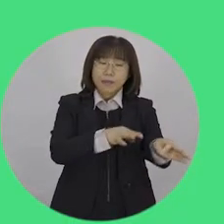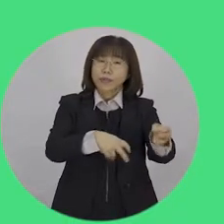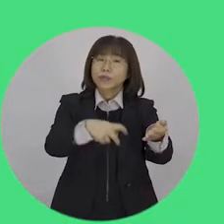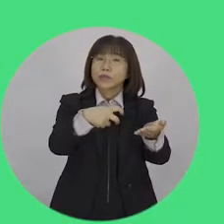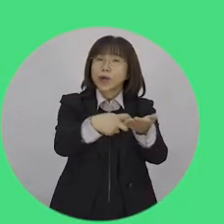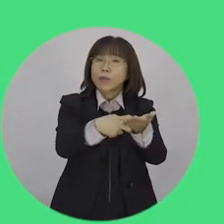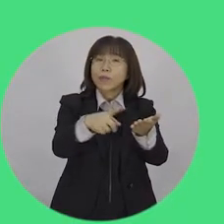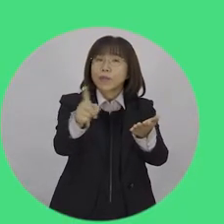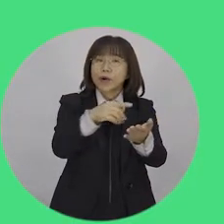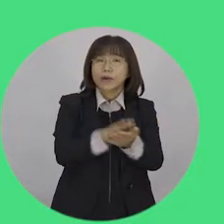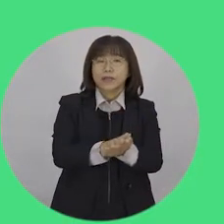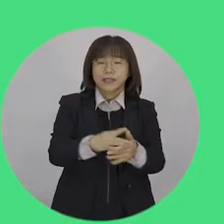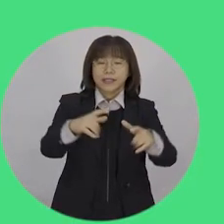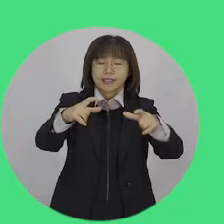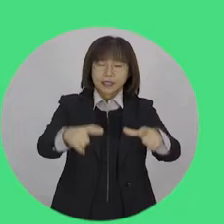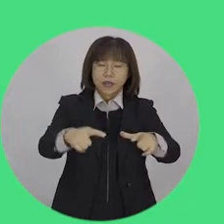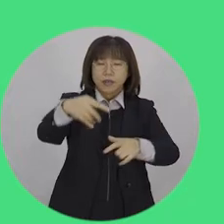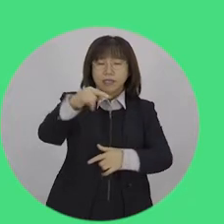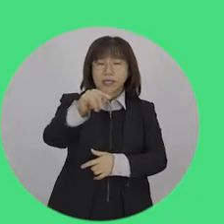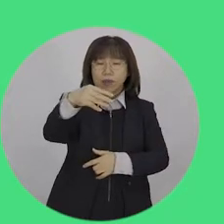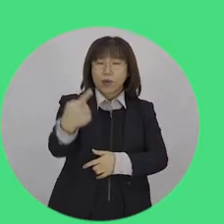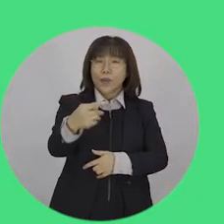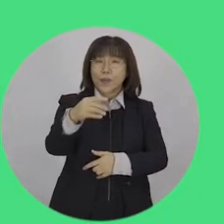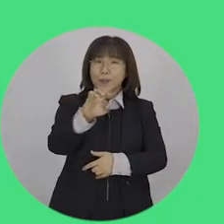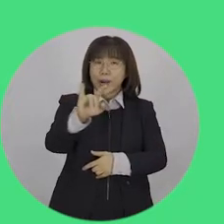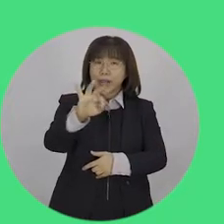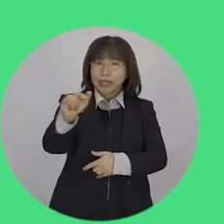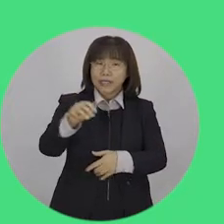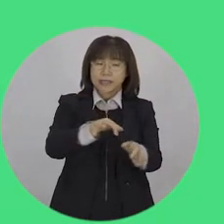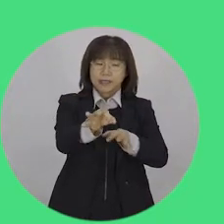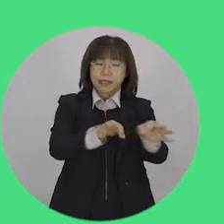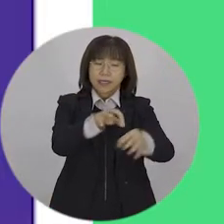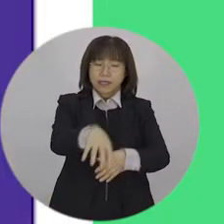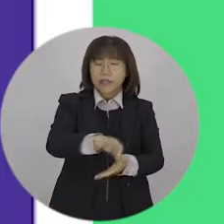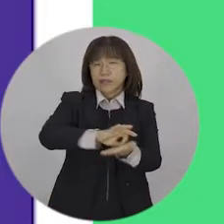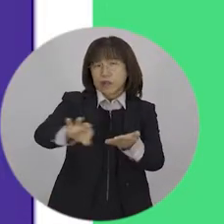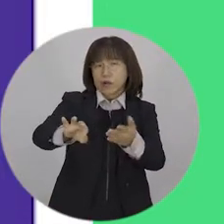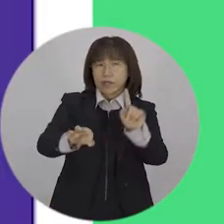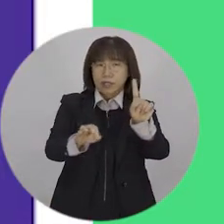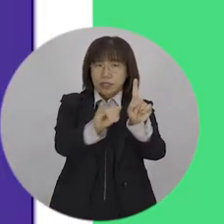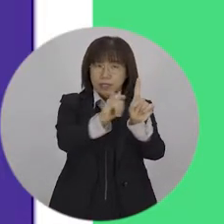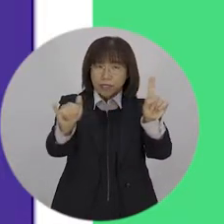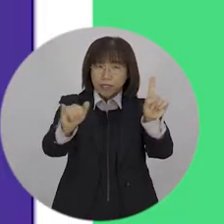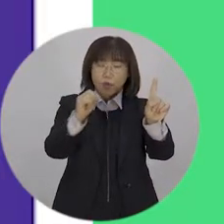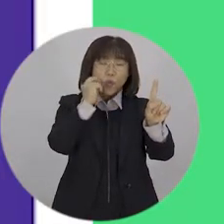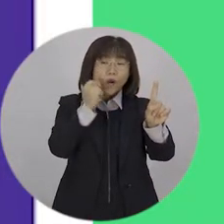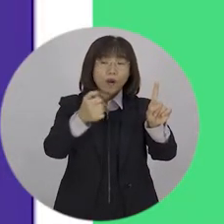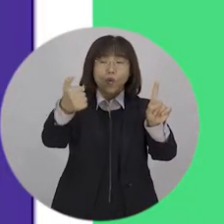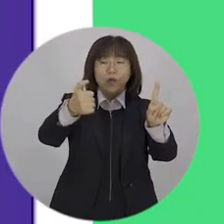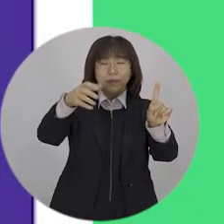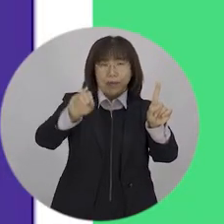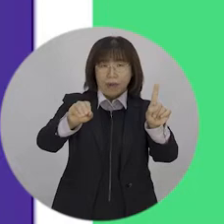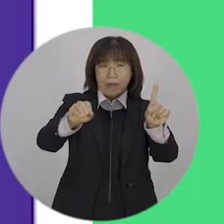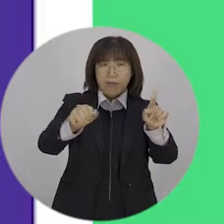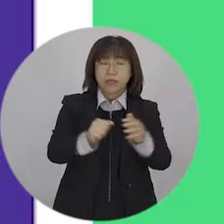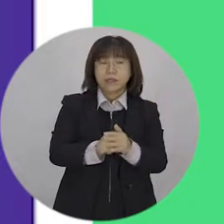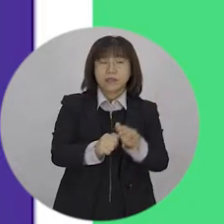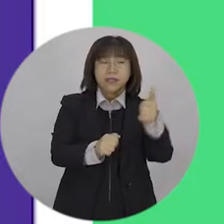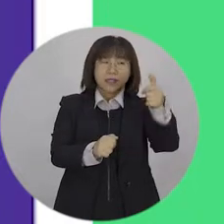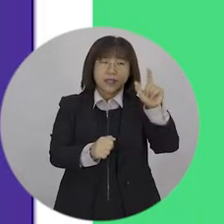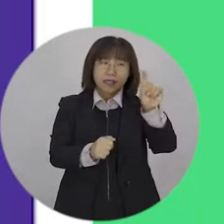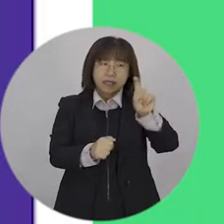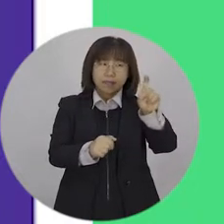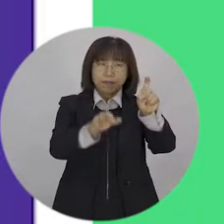지역 내 제로 페이 가맹점에서 사용할 수 있는 상품권으로 1인당 월 50만 원까지 7% 할인된